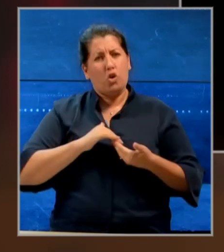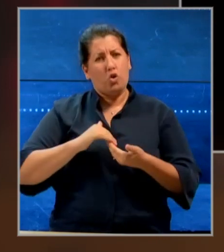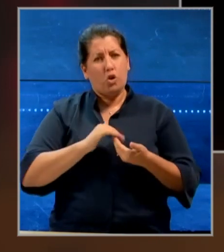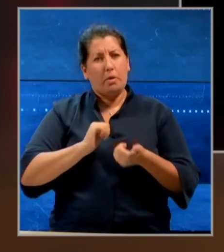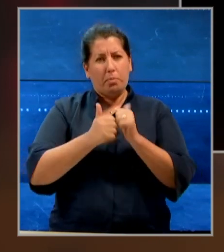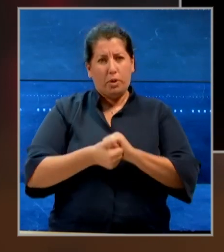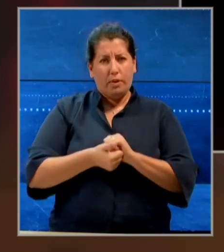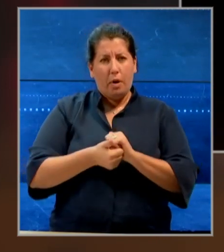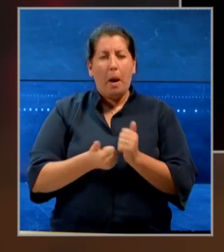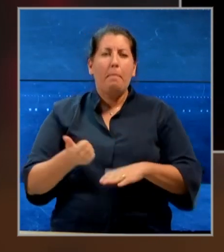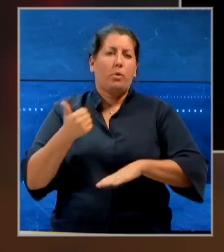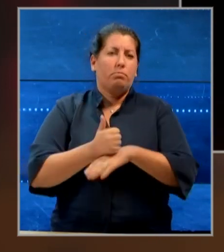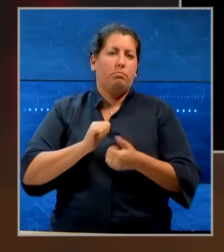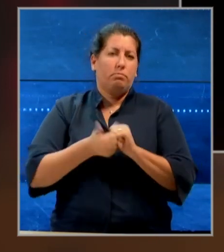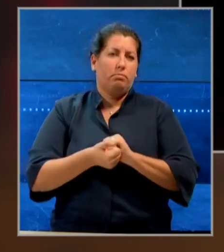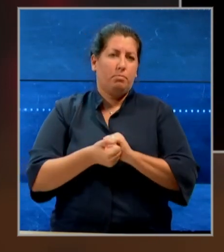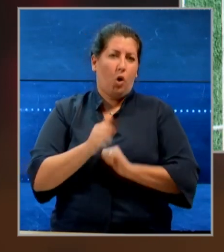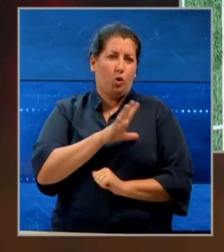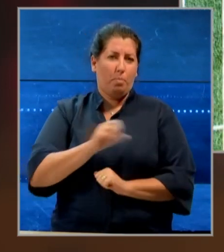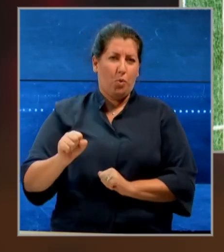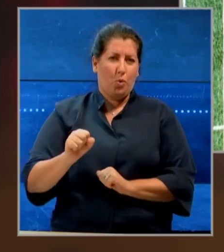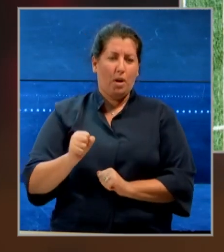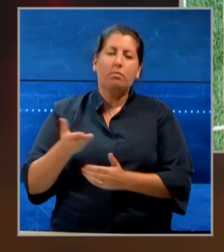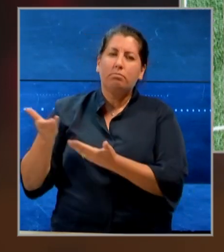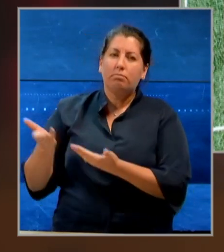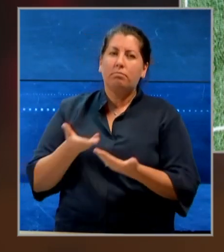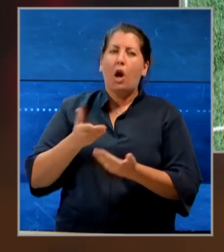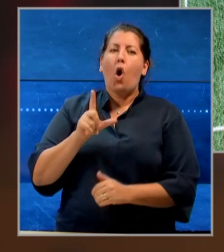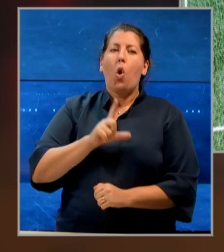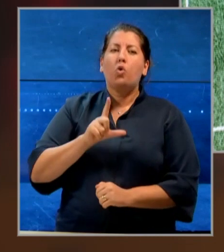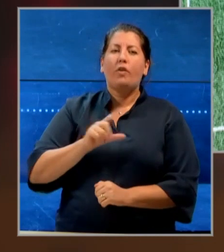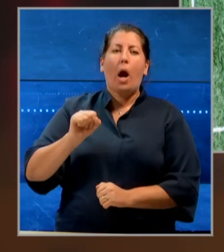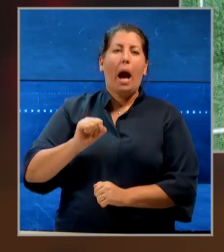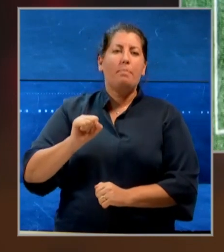dello sport pugliese. Invitiamo sul palco Ludovico Abaticchio.